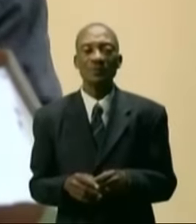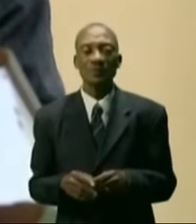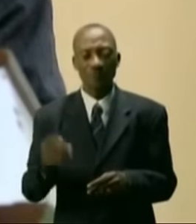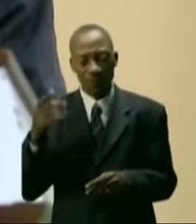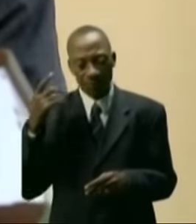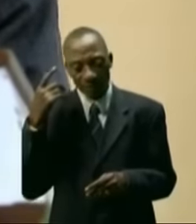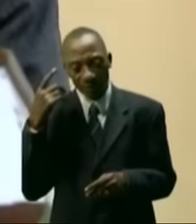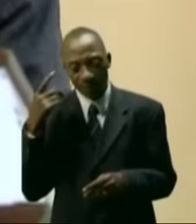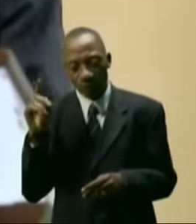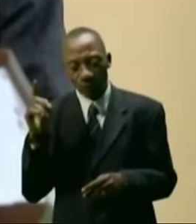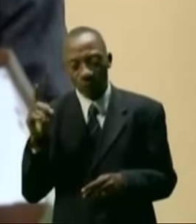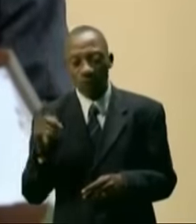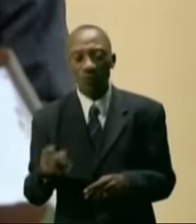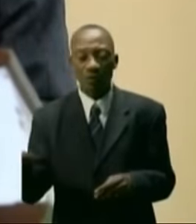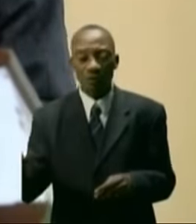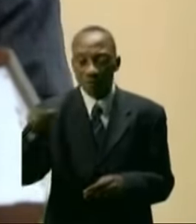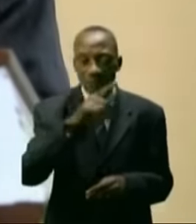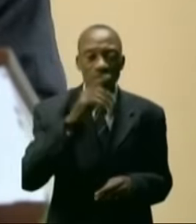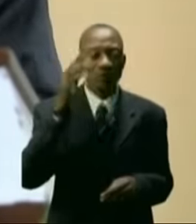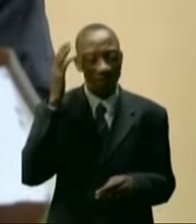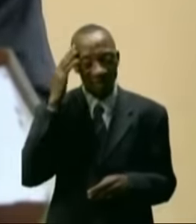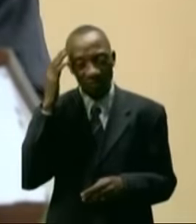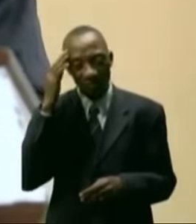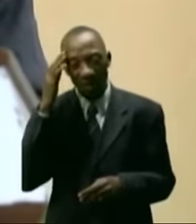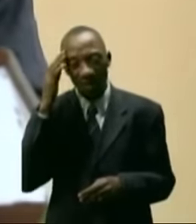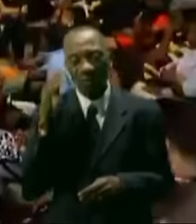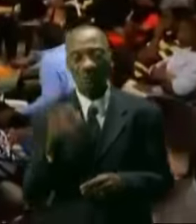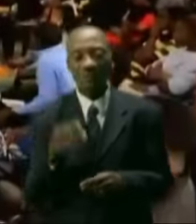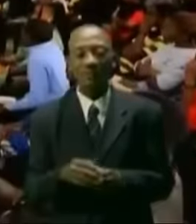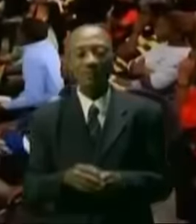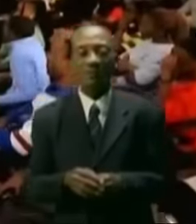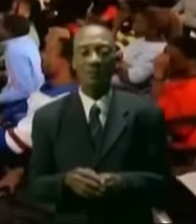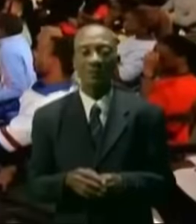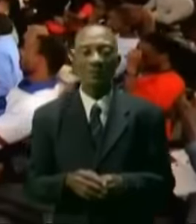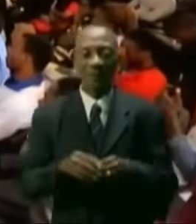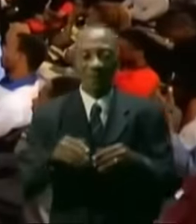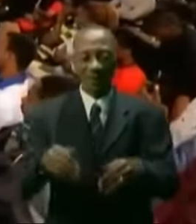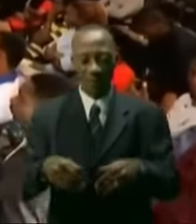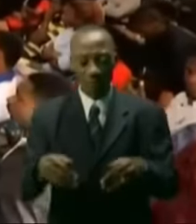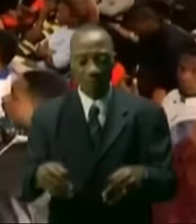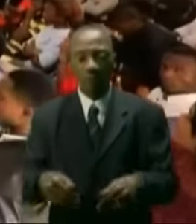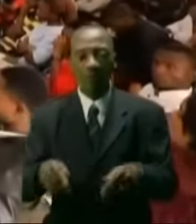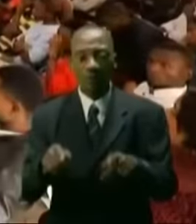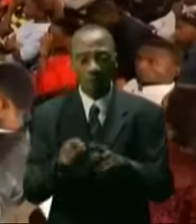participation en qualité de ces communes auditoires, pour les éditeurs.